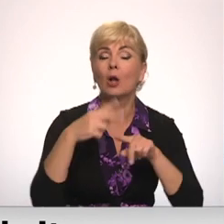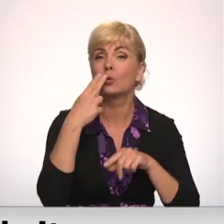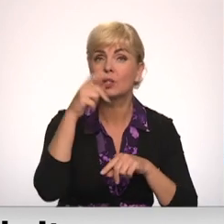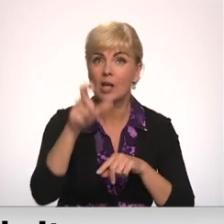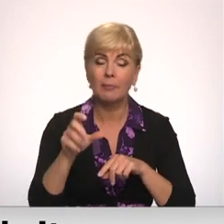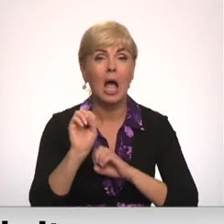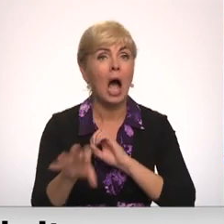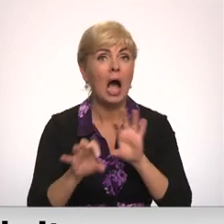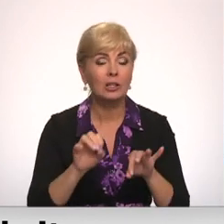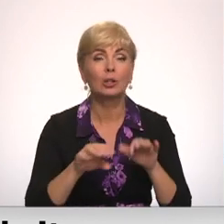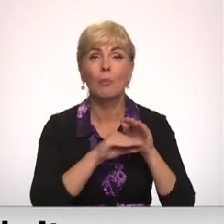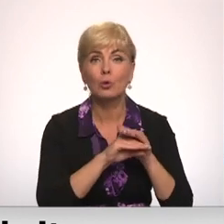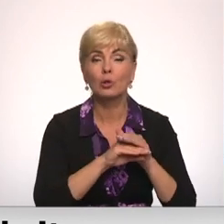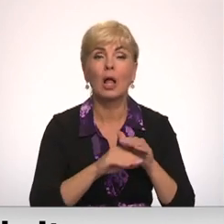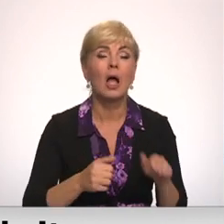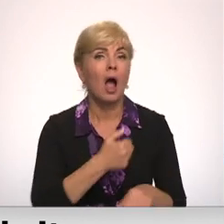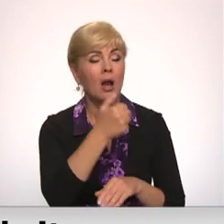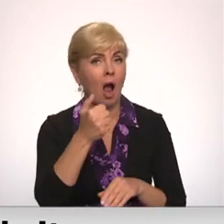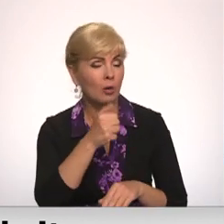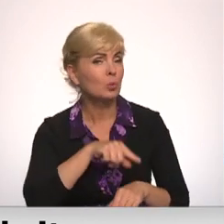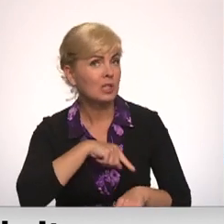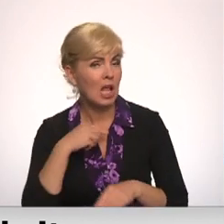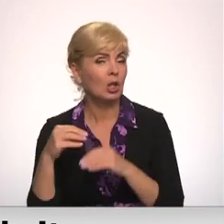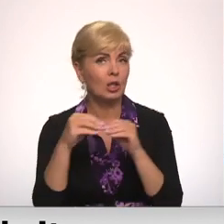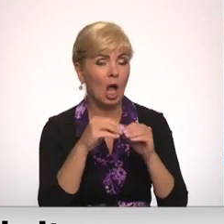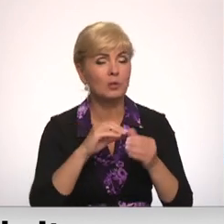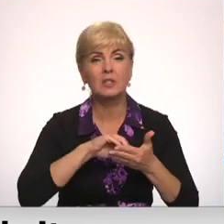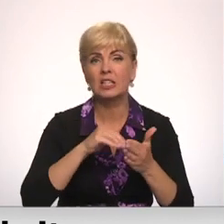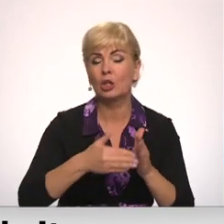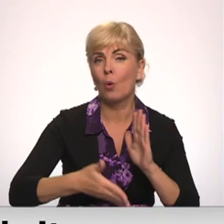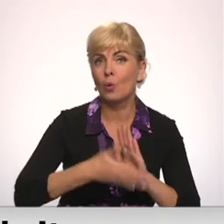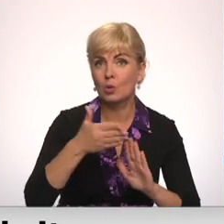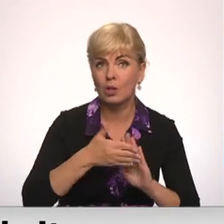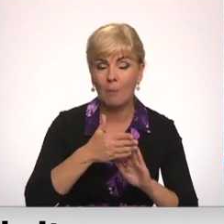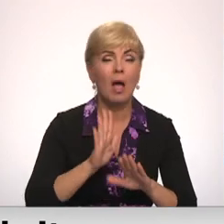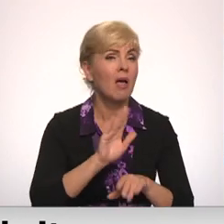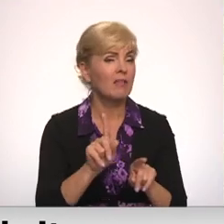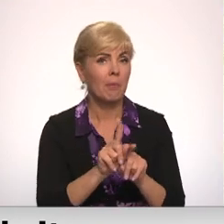šādus atkritumus uzglabā pat vairākus gadu desmitus. Situāciju neizdodas uzlabot pat ar augstiem sodiem.